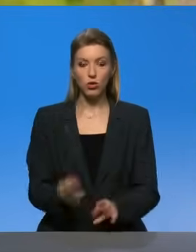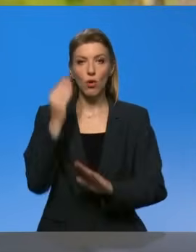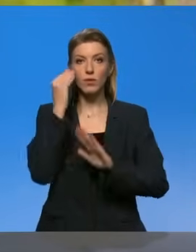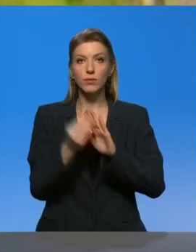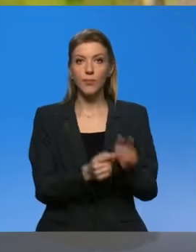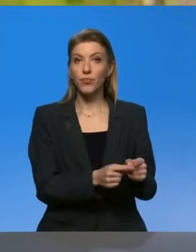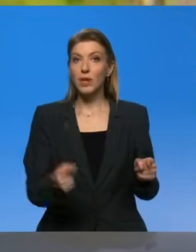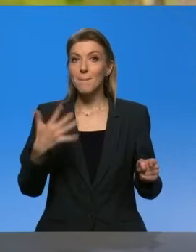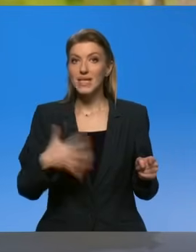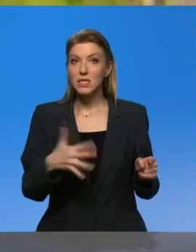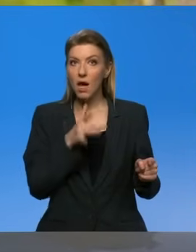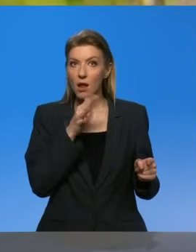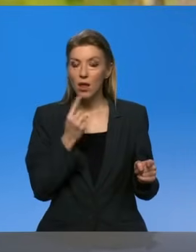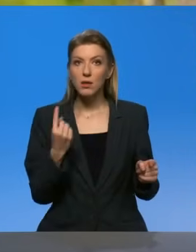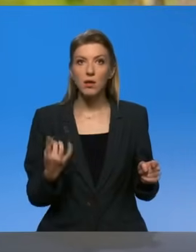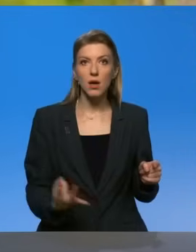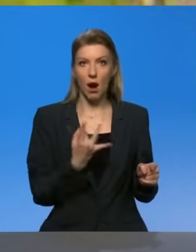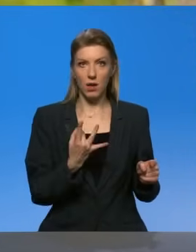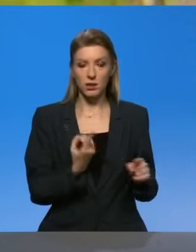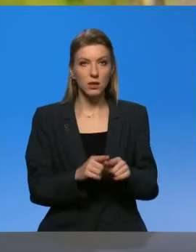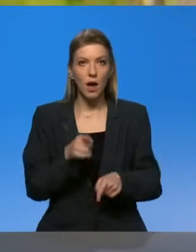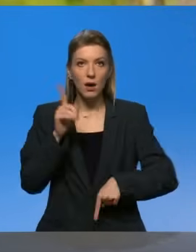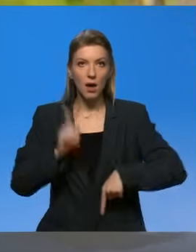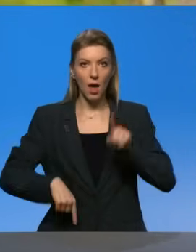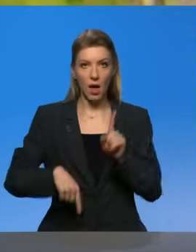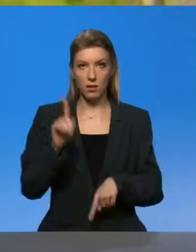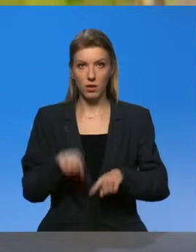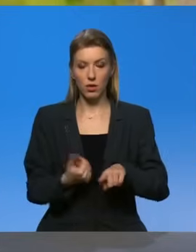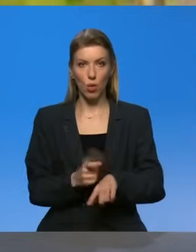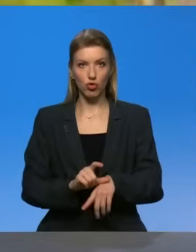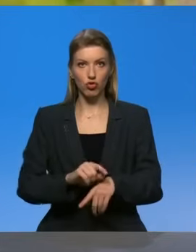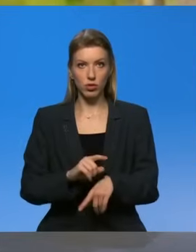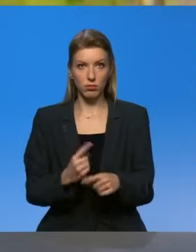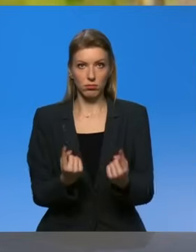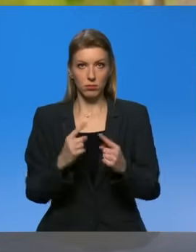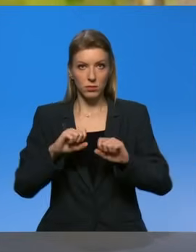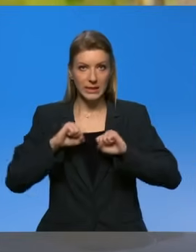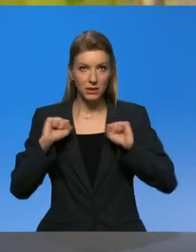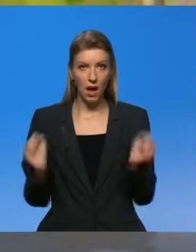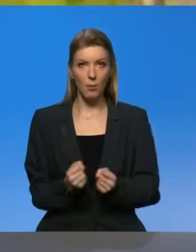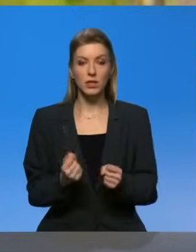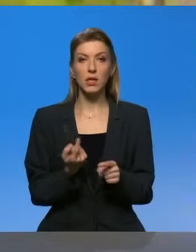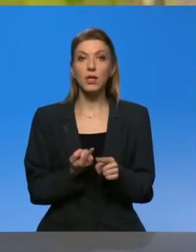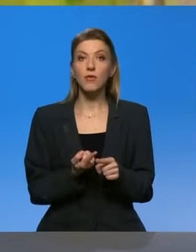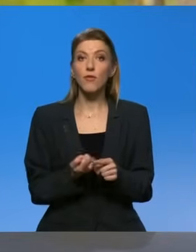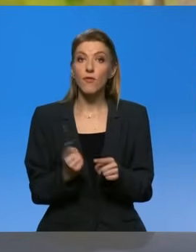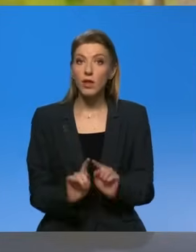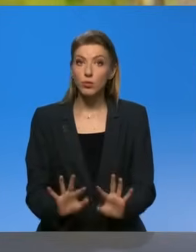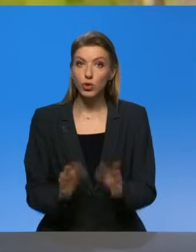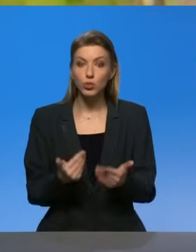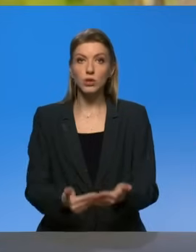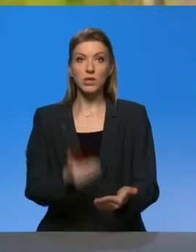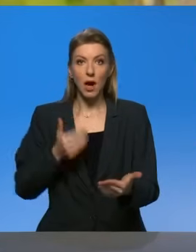50 лет один раз, да, это редкий случай, это очень сильный заморозки. Наверное, в этом случае подстелить эту